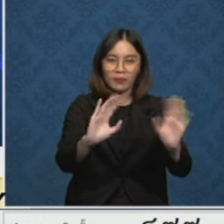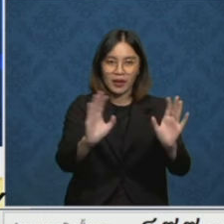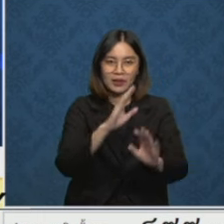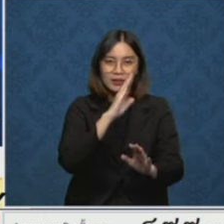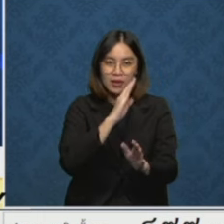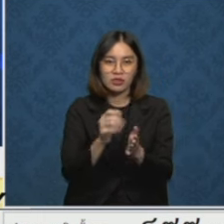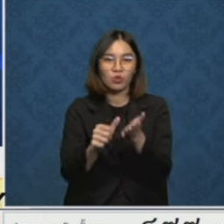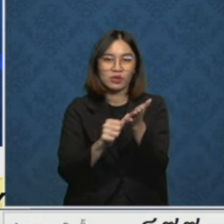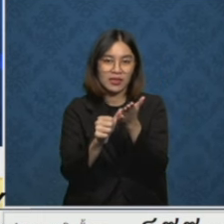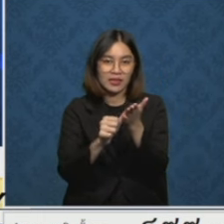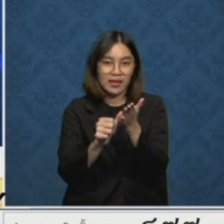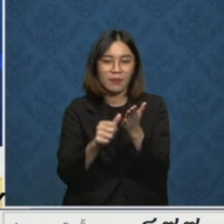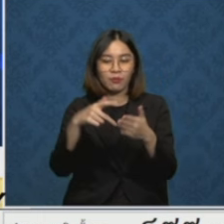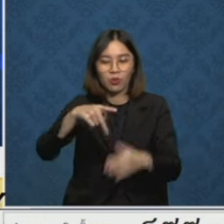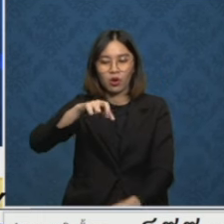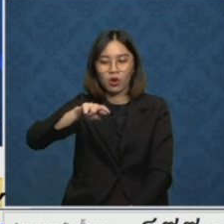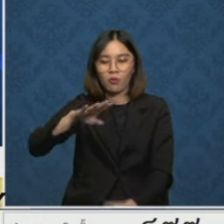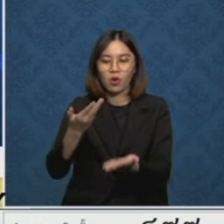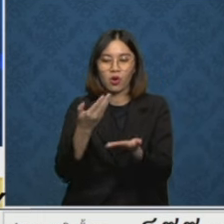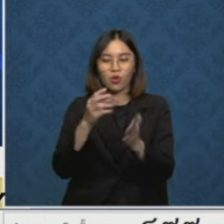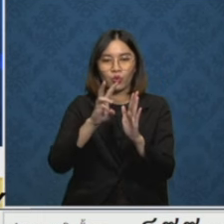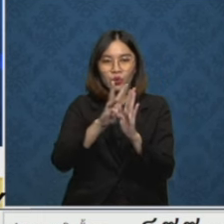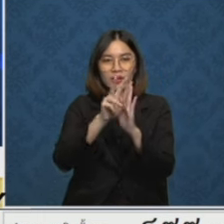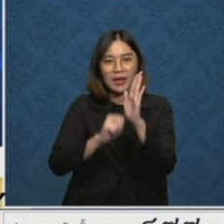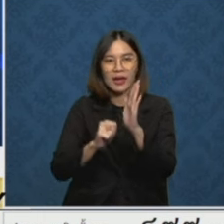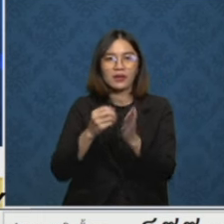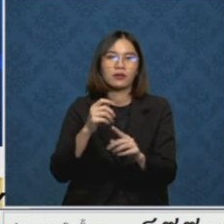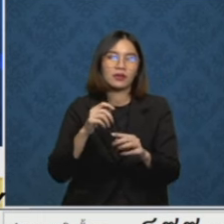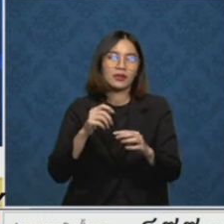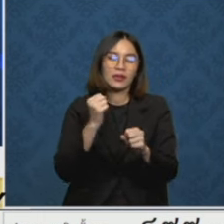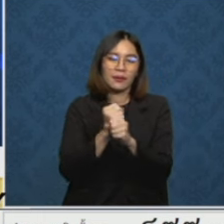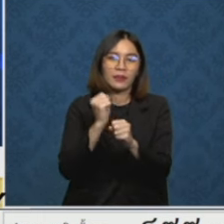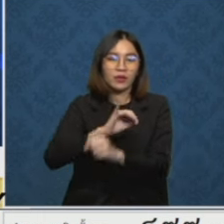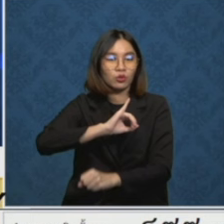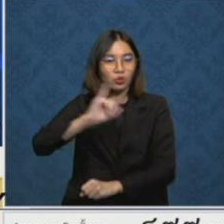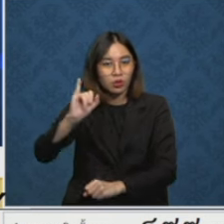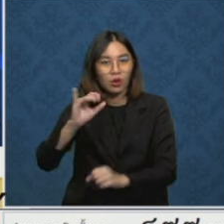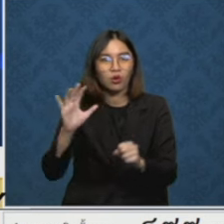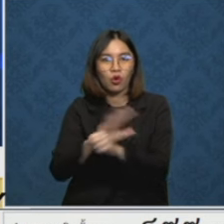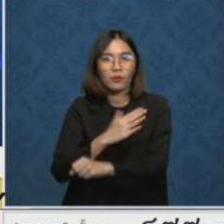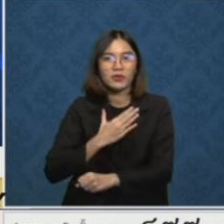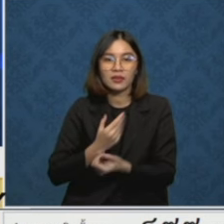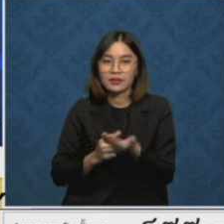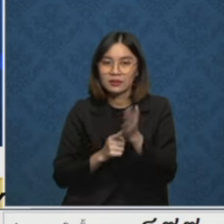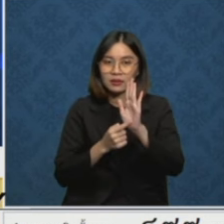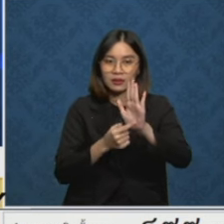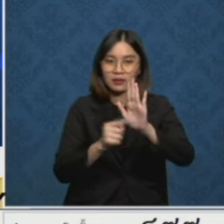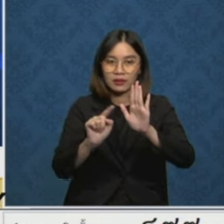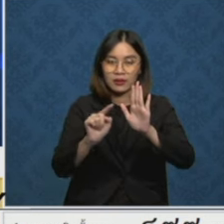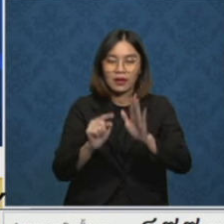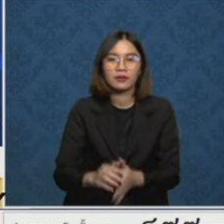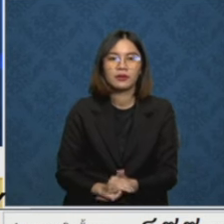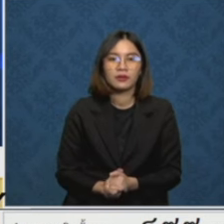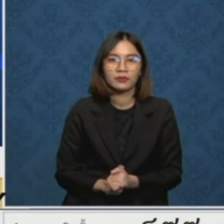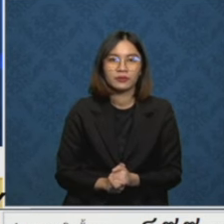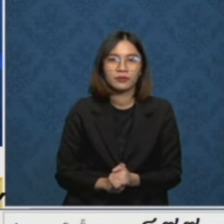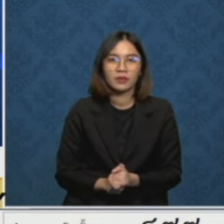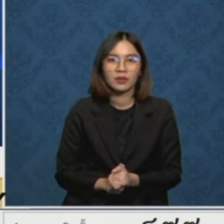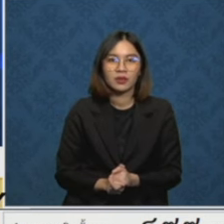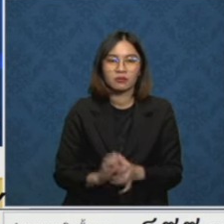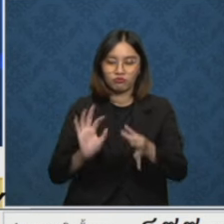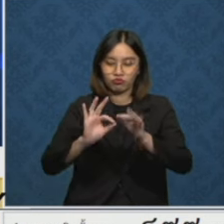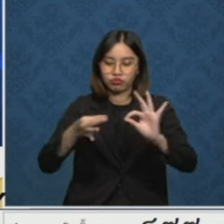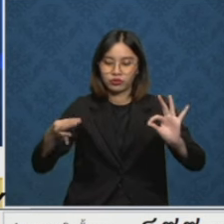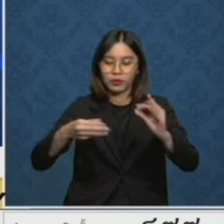แก้พรบ.วินัยนะคะก็ทำให้มันถูกต้องไปเลยนะคะดิฉันขอเสนอค่ะว่าท่านก็เติมท่อนสร้